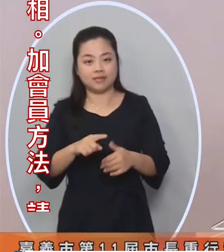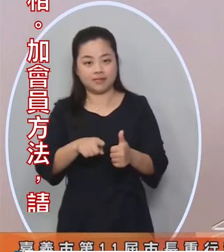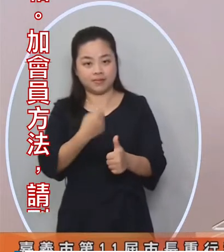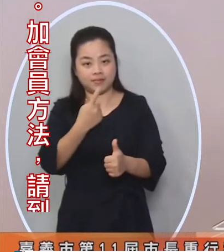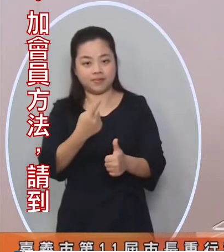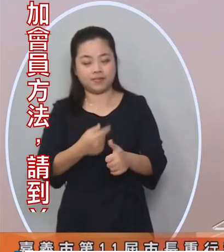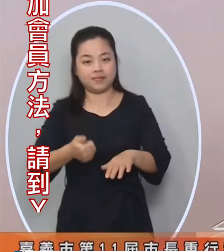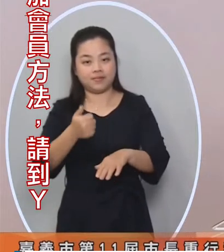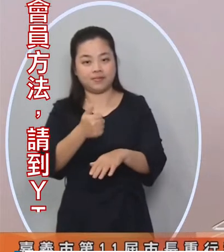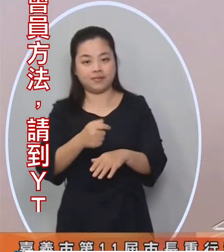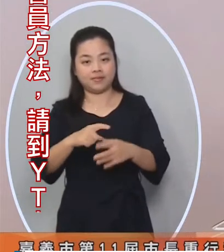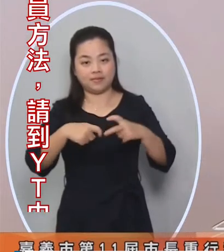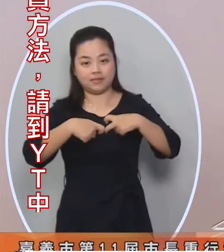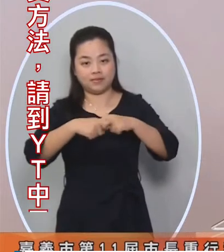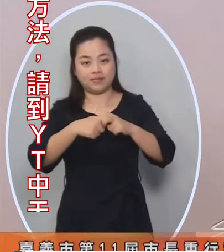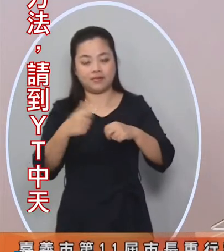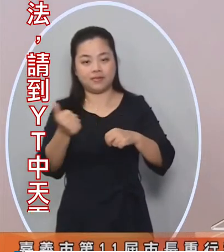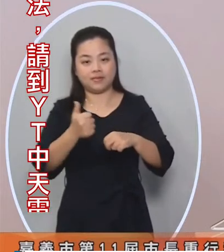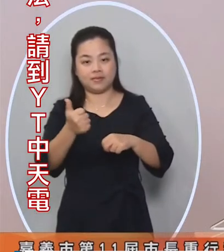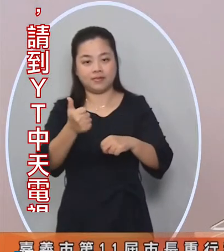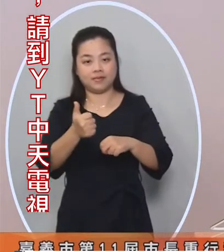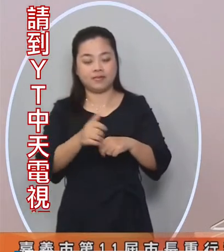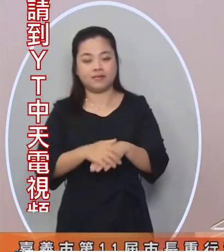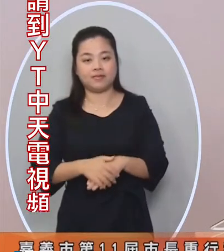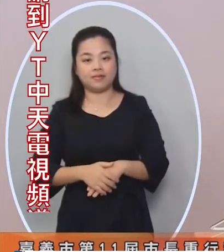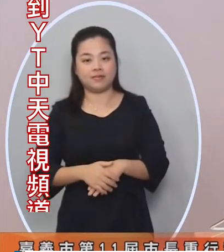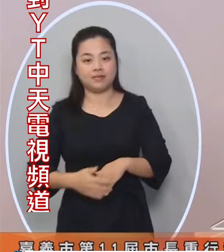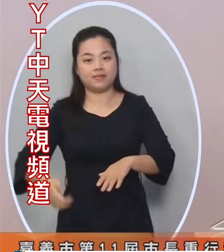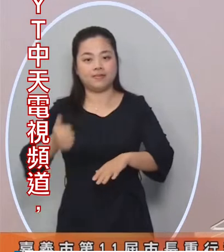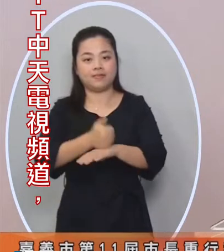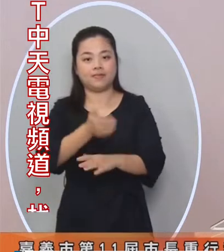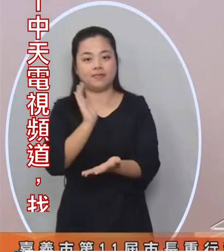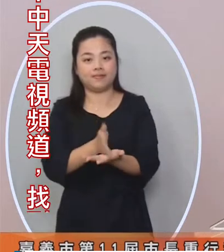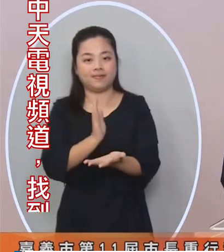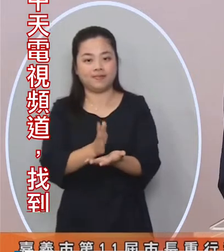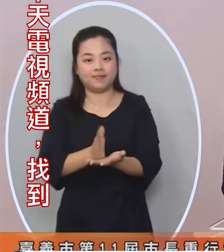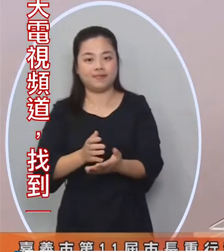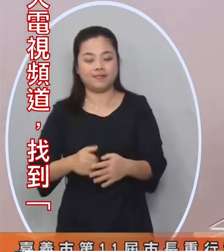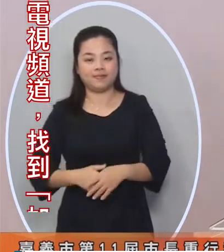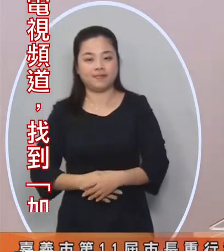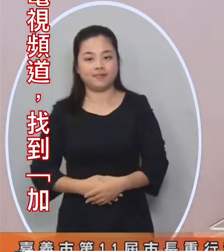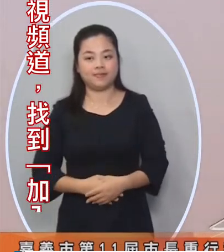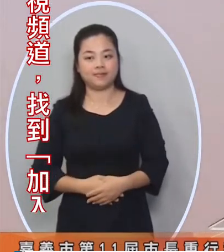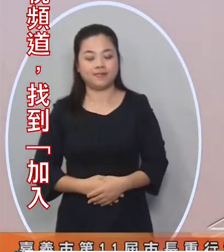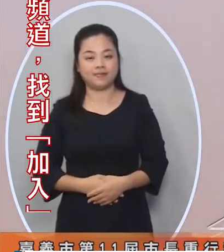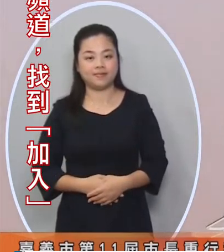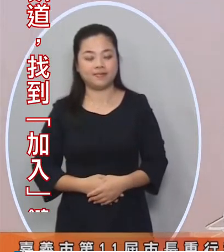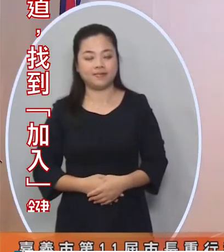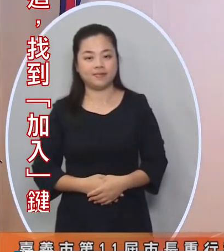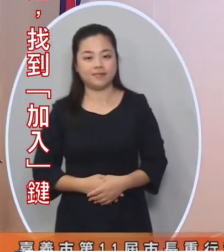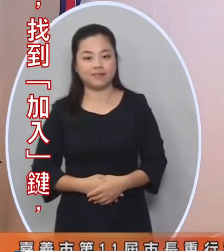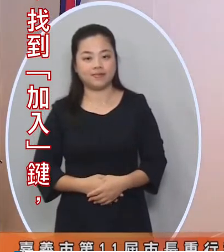位候选人李俊烈先生上台发表。